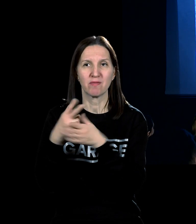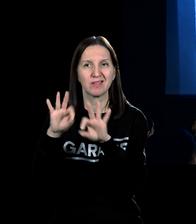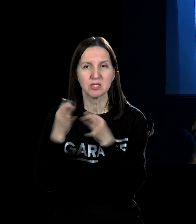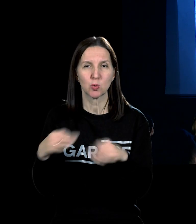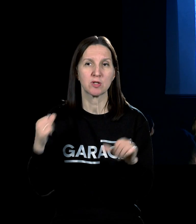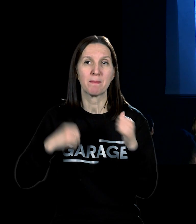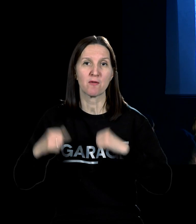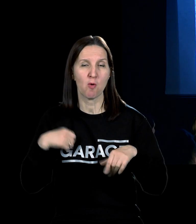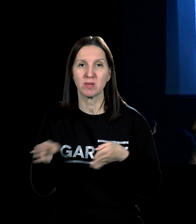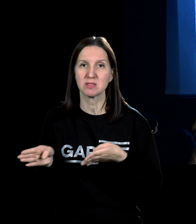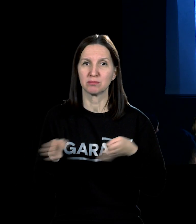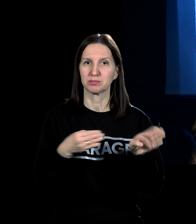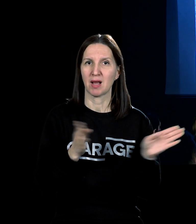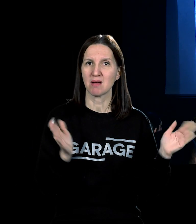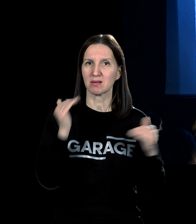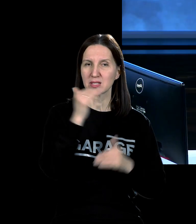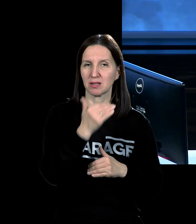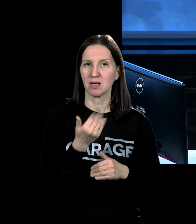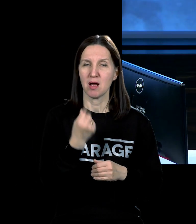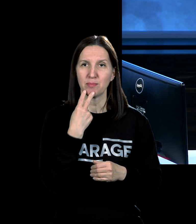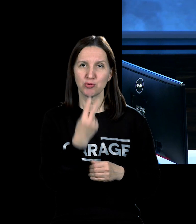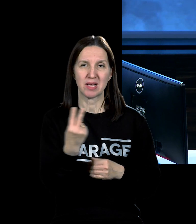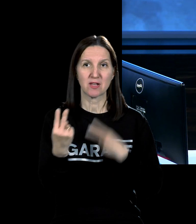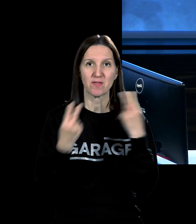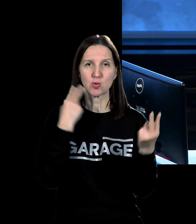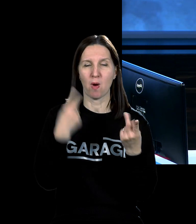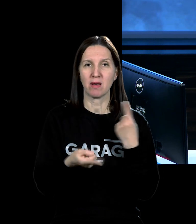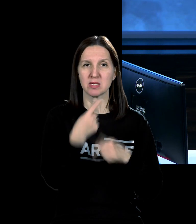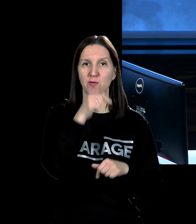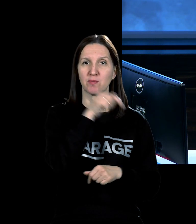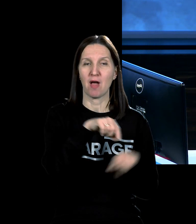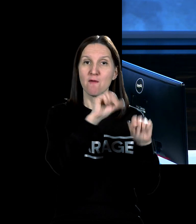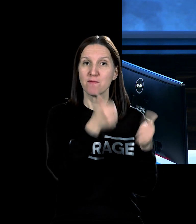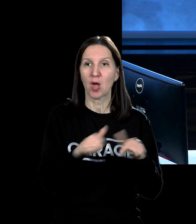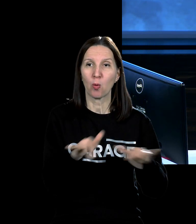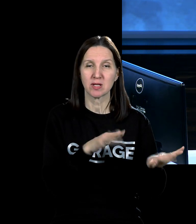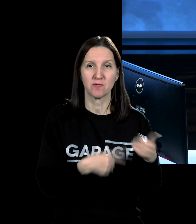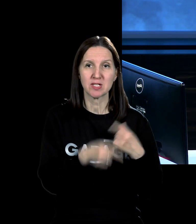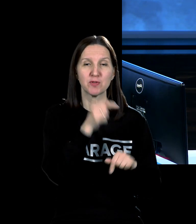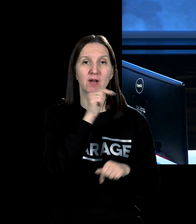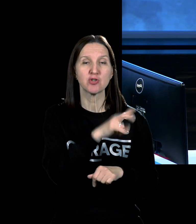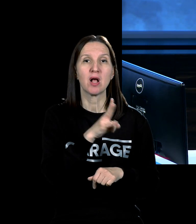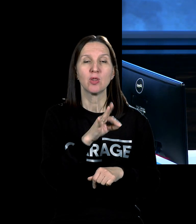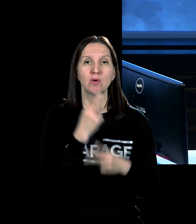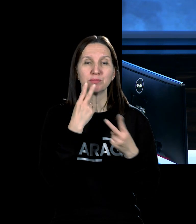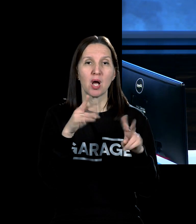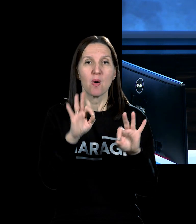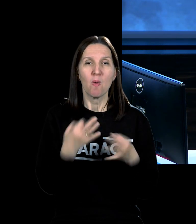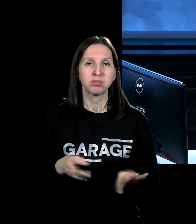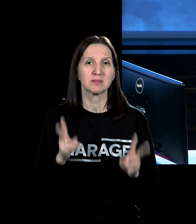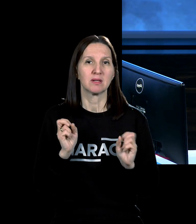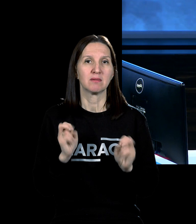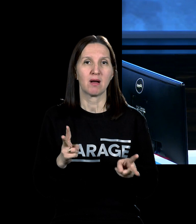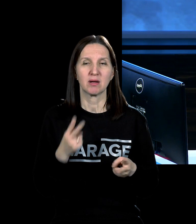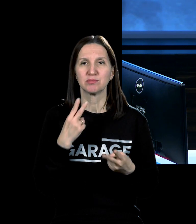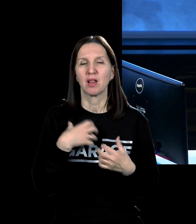периода концептуального искусства, перформанса, видеоарта. Да, визуальность возвращается, фигуративность возвращается, но